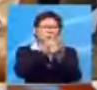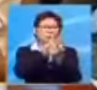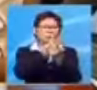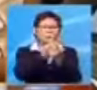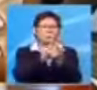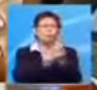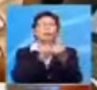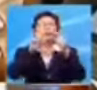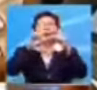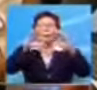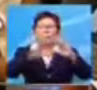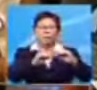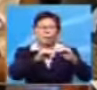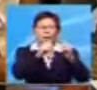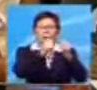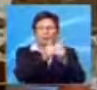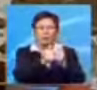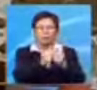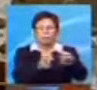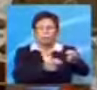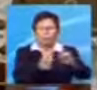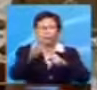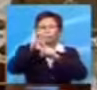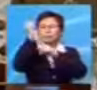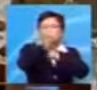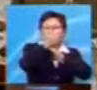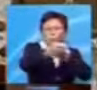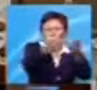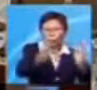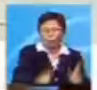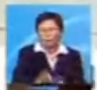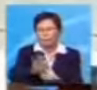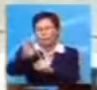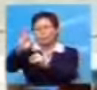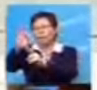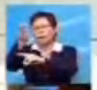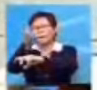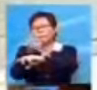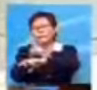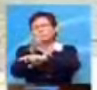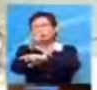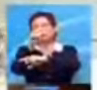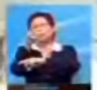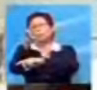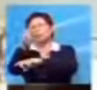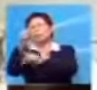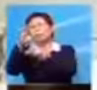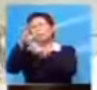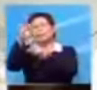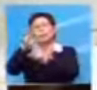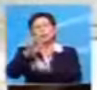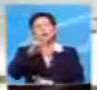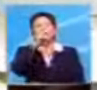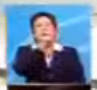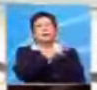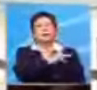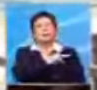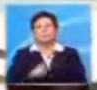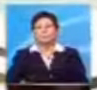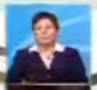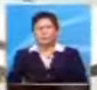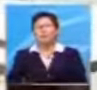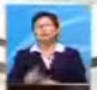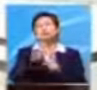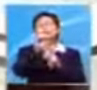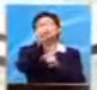membuat perjumpaan tertutup bersama pengurusan persatuan nelayan Pulau Pinang di Batu Maung Pulau Pinang Dalam pada itu Kementerian sumber asli dan alam sekitar